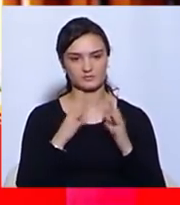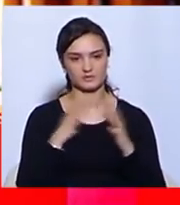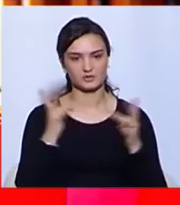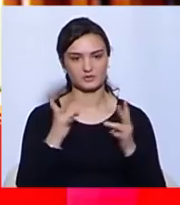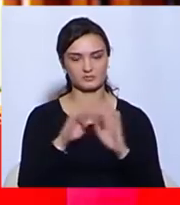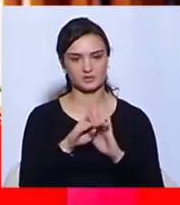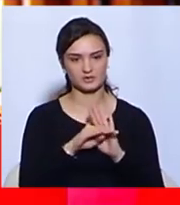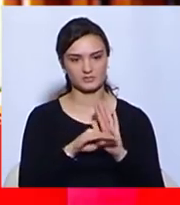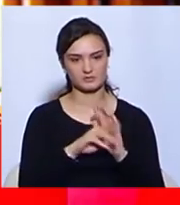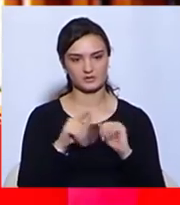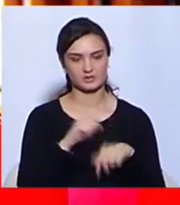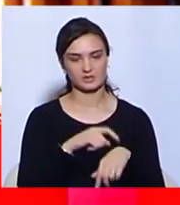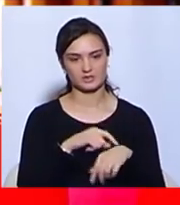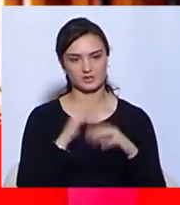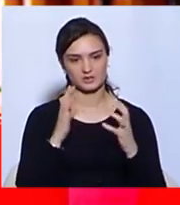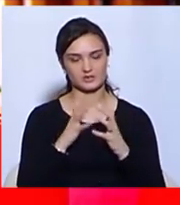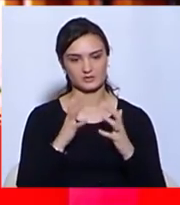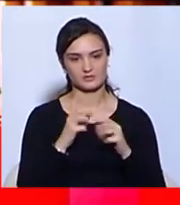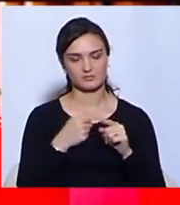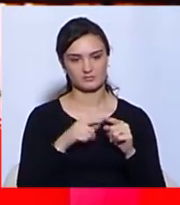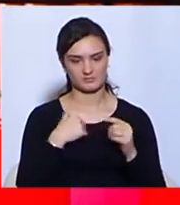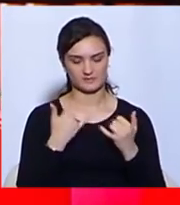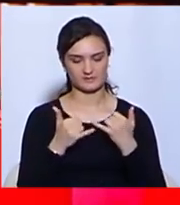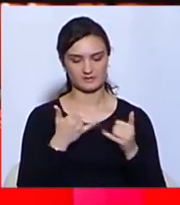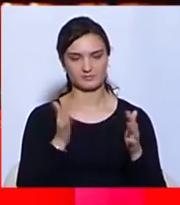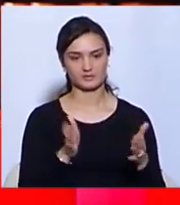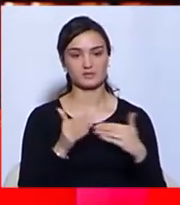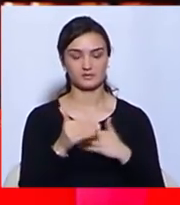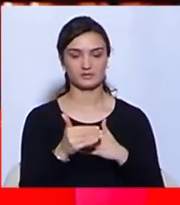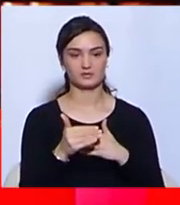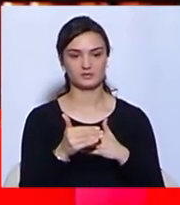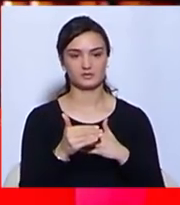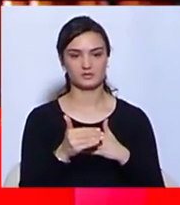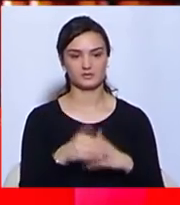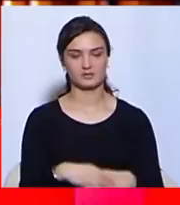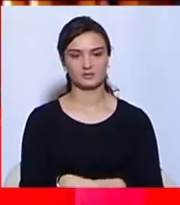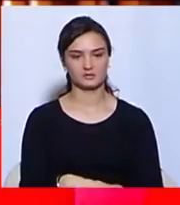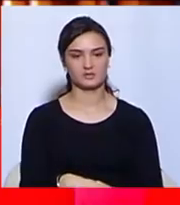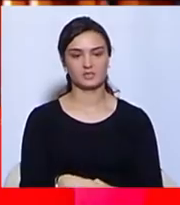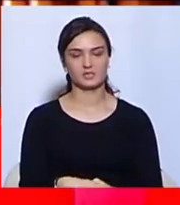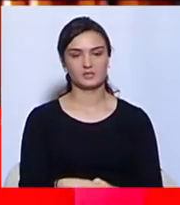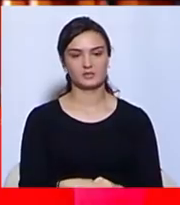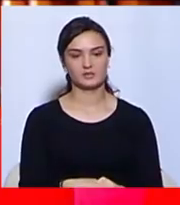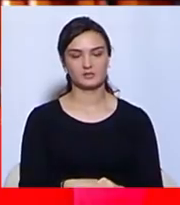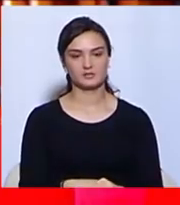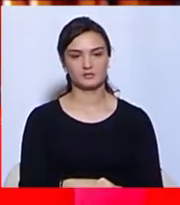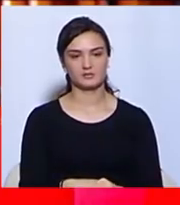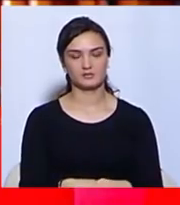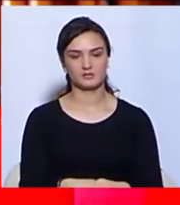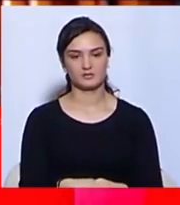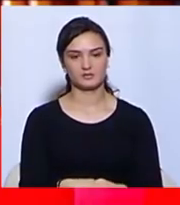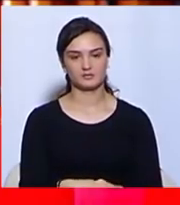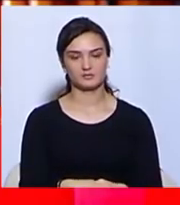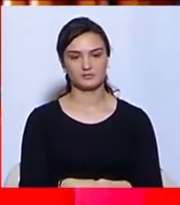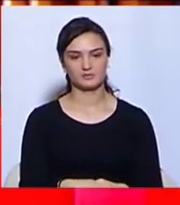ჭირდება რეჟიმის და საათის შენარჩუნება. ეხლა მე აღმოჩნდი ყვითელ ზონაში და საგანგებოდ უნდა კიდევ ერთხელ თქვა, რა გვიშლის